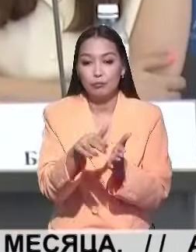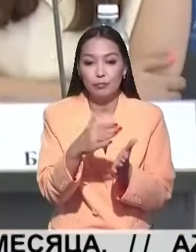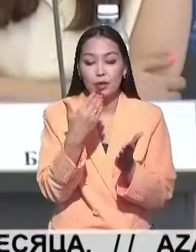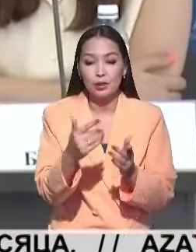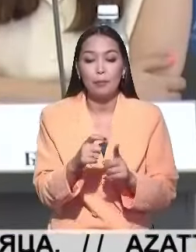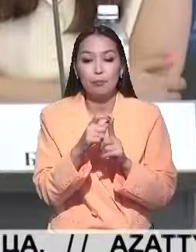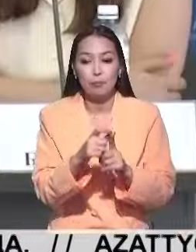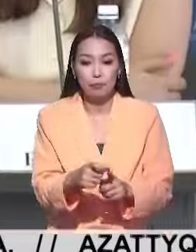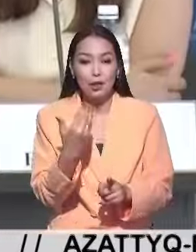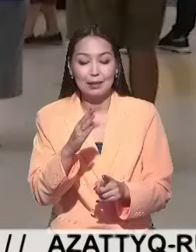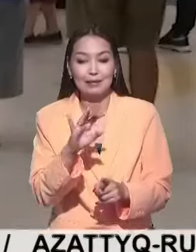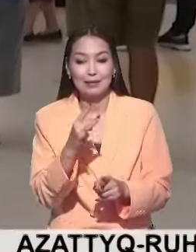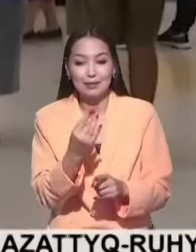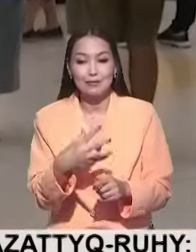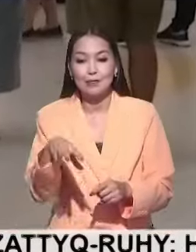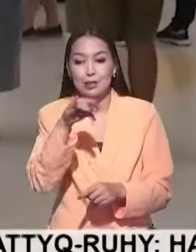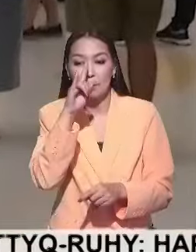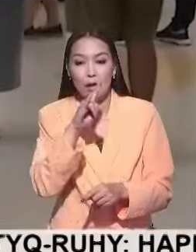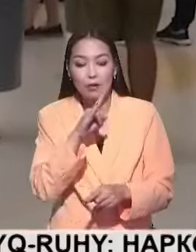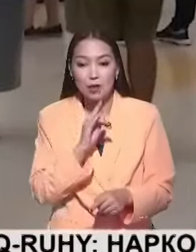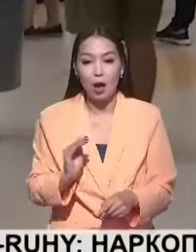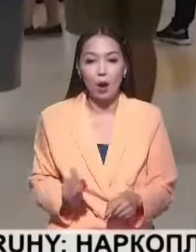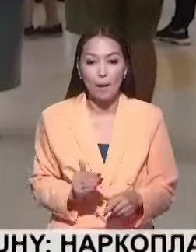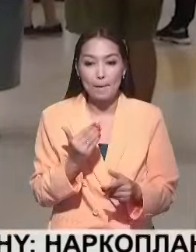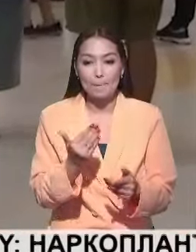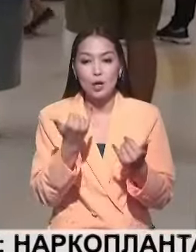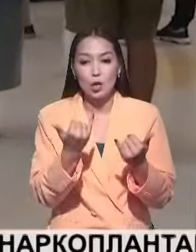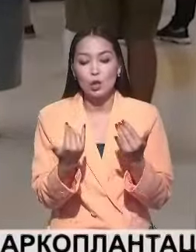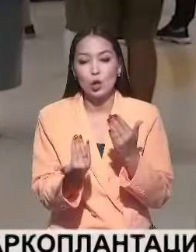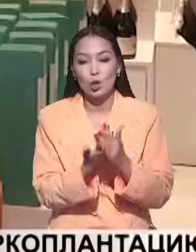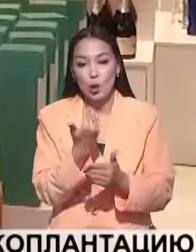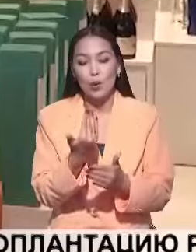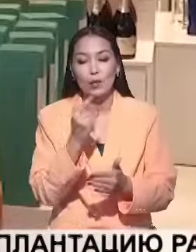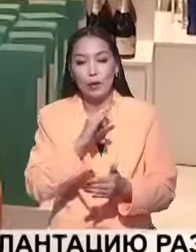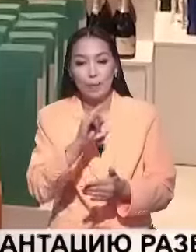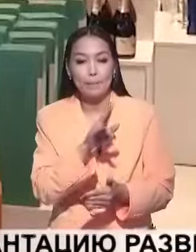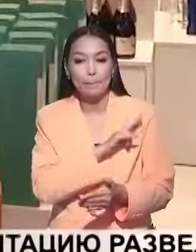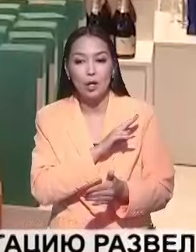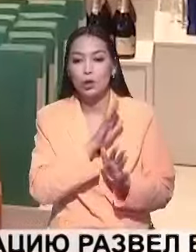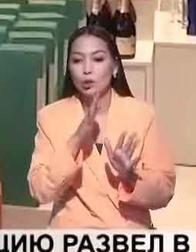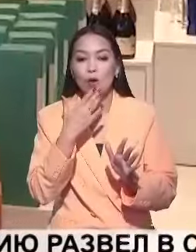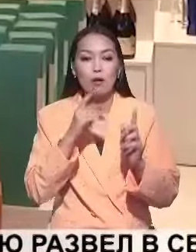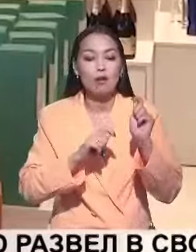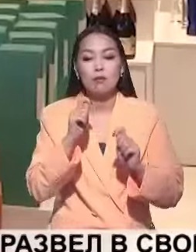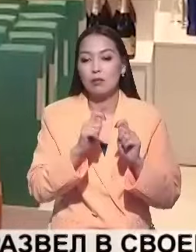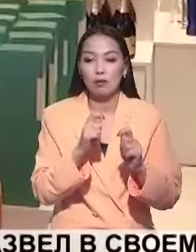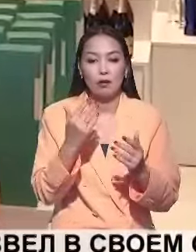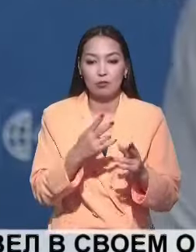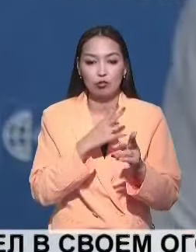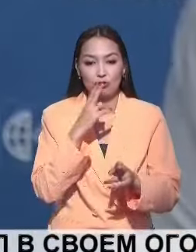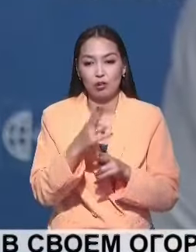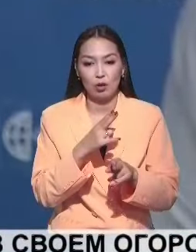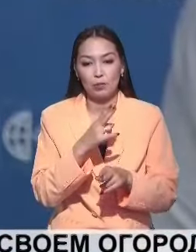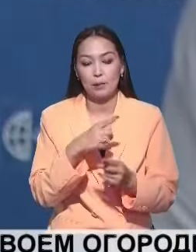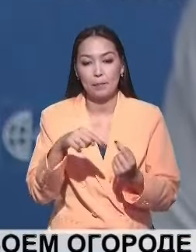предоставлении торговых площадей всем казахстанским компаниям. Сегодня в новом терминале работают только иностранцы, жалуются предприниматели.